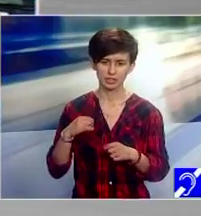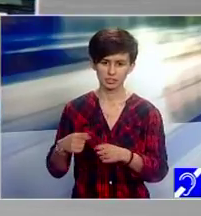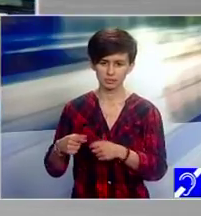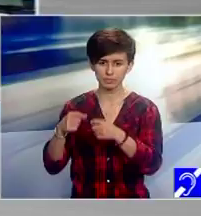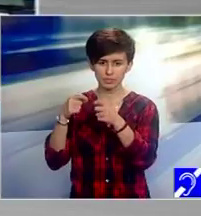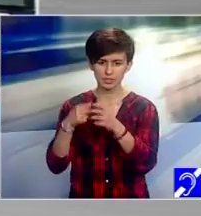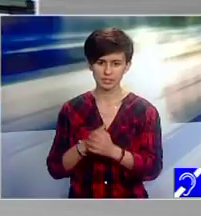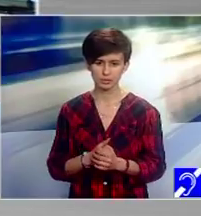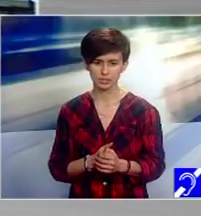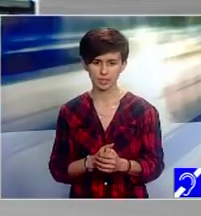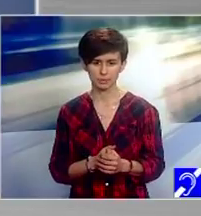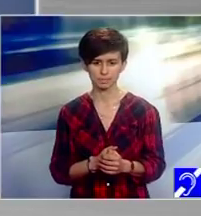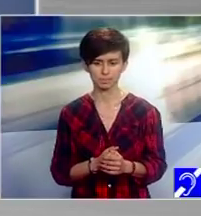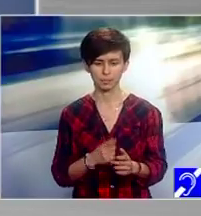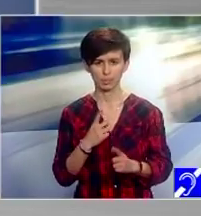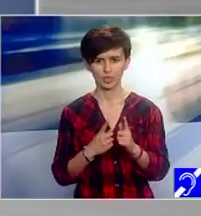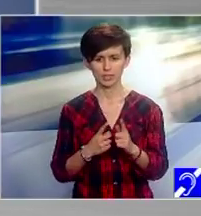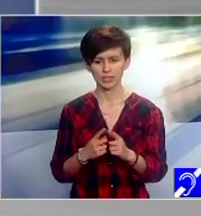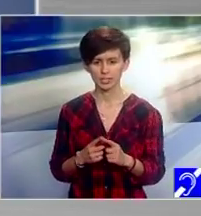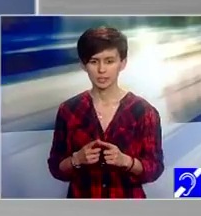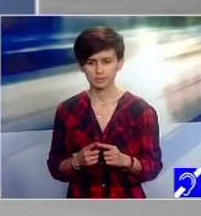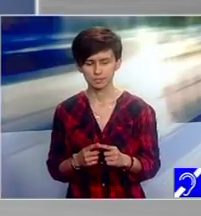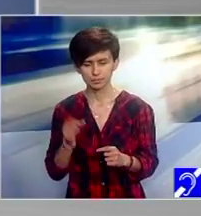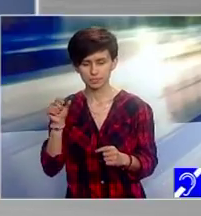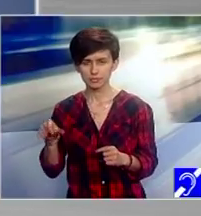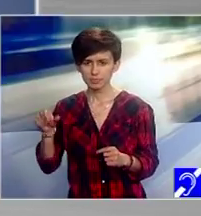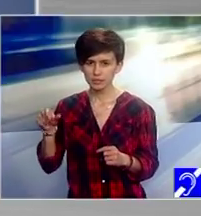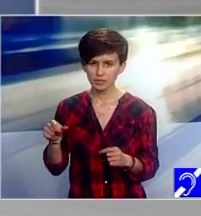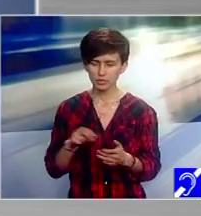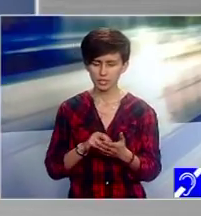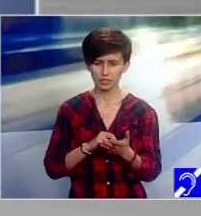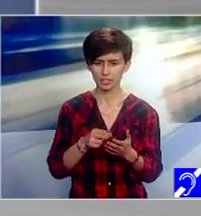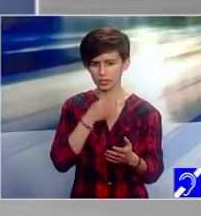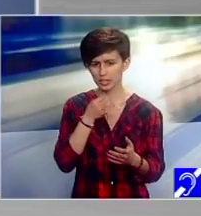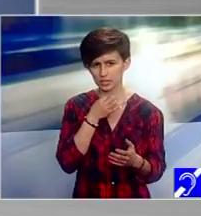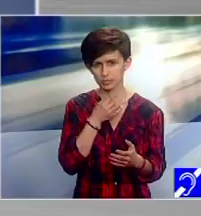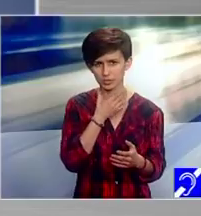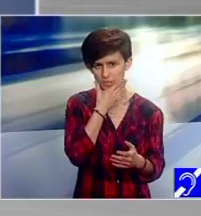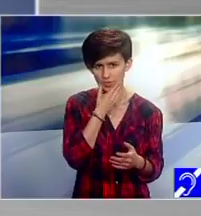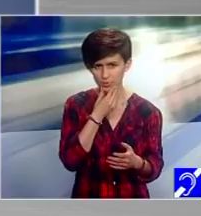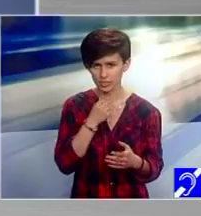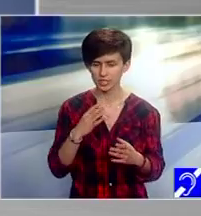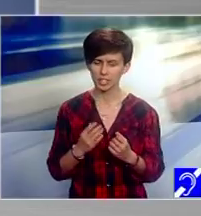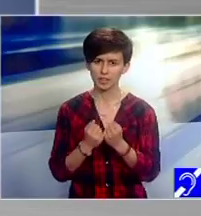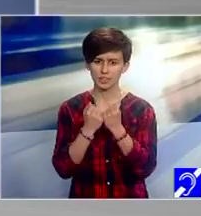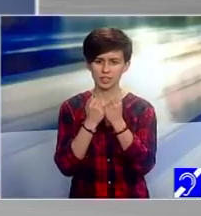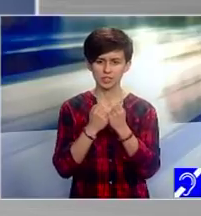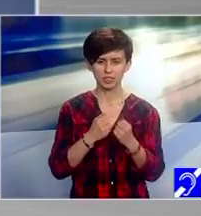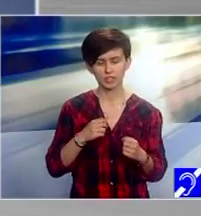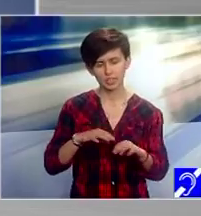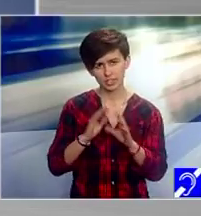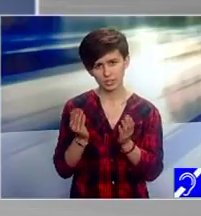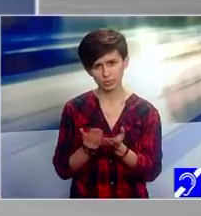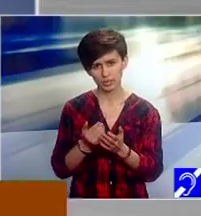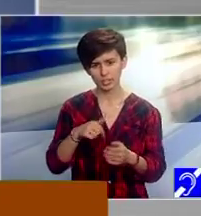și dacă marele scriitor a spus că frumusețea va salva lumea, noi credem că arta va salva lumea.